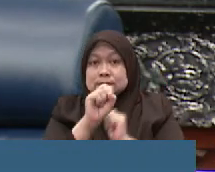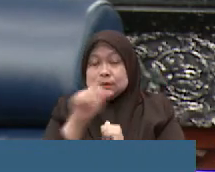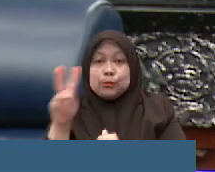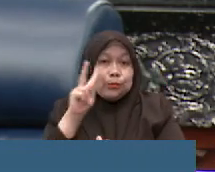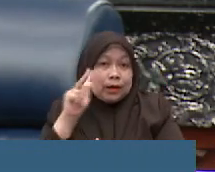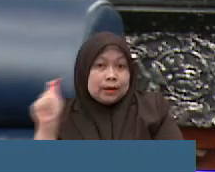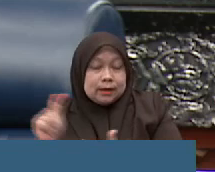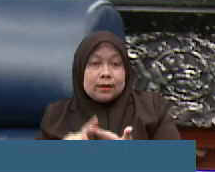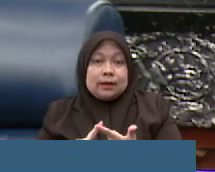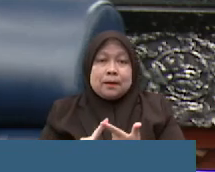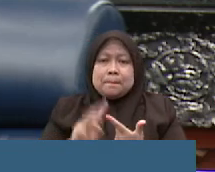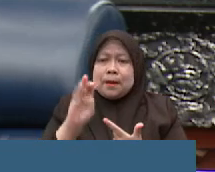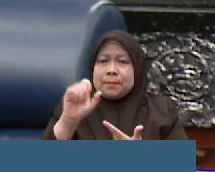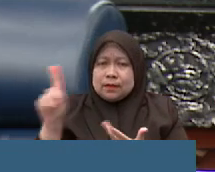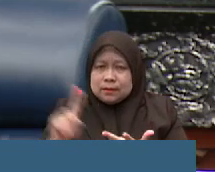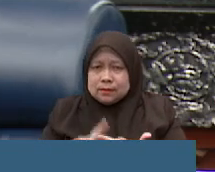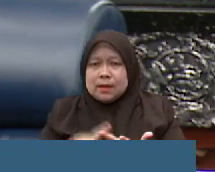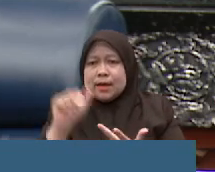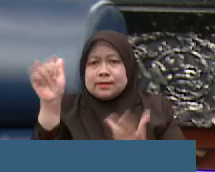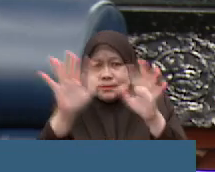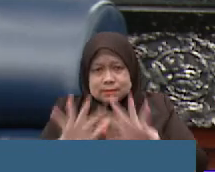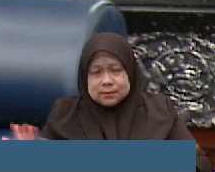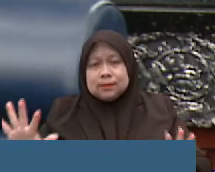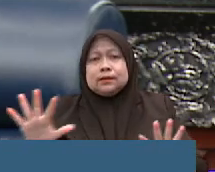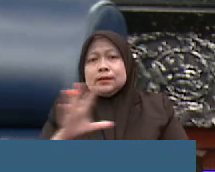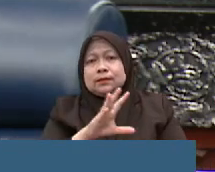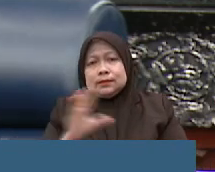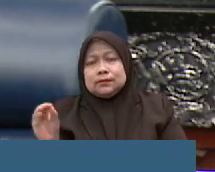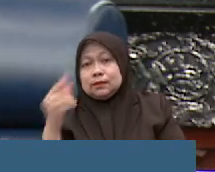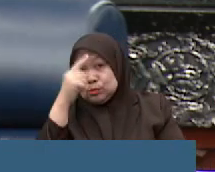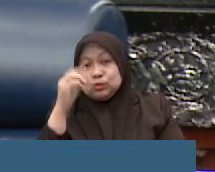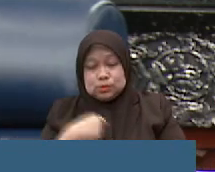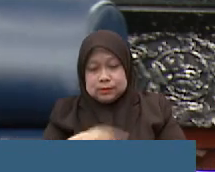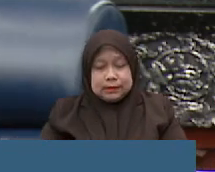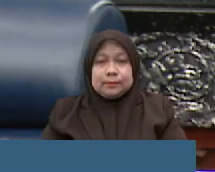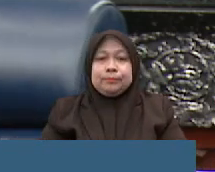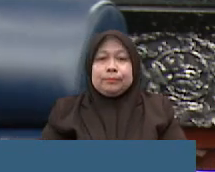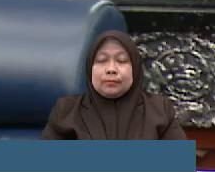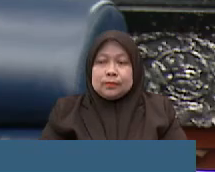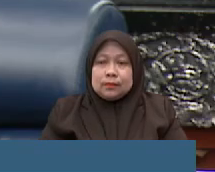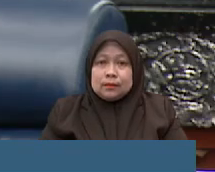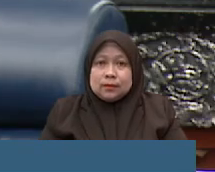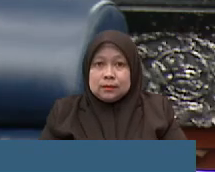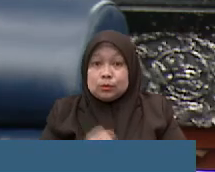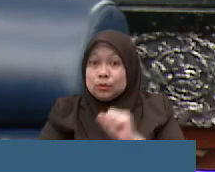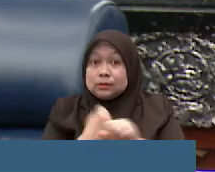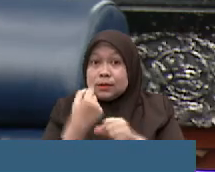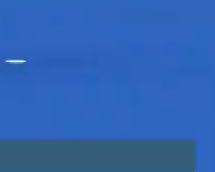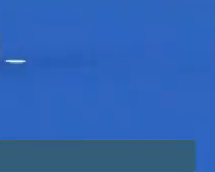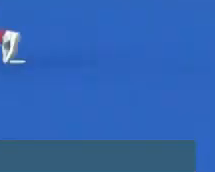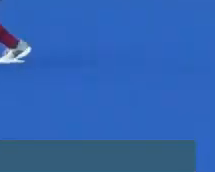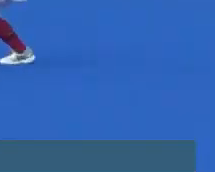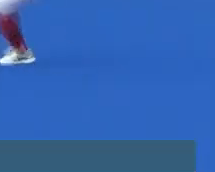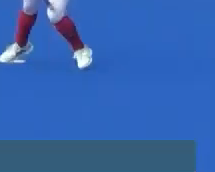Games Asian Games dan untuk China untuk tahun ini Asia